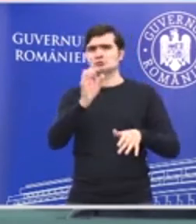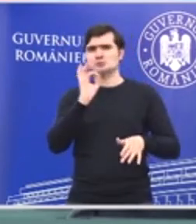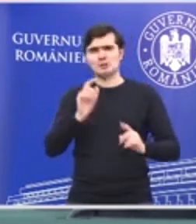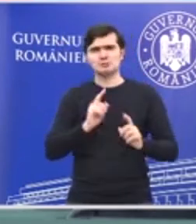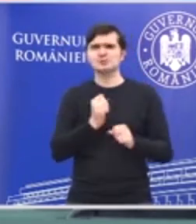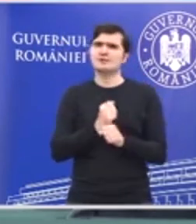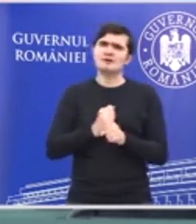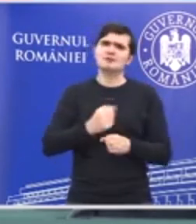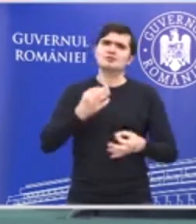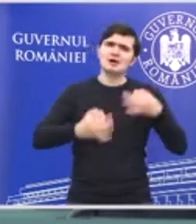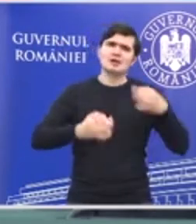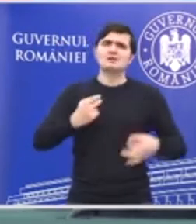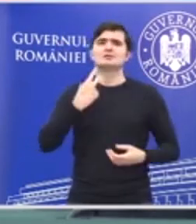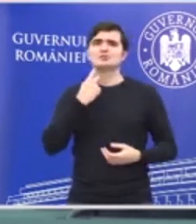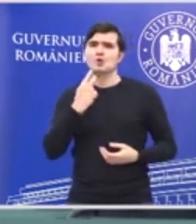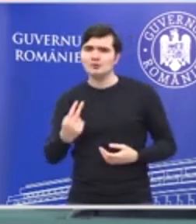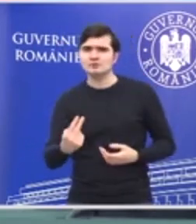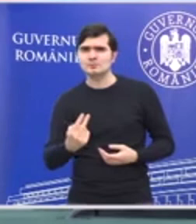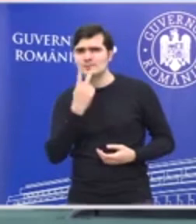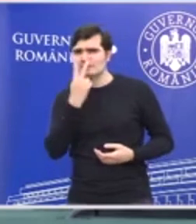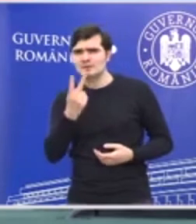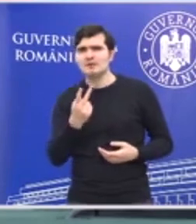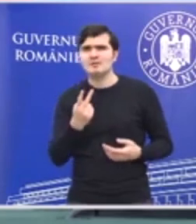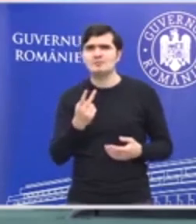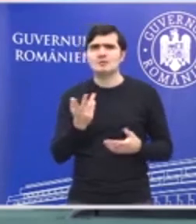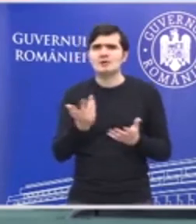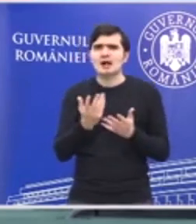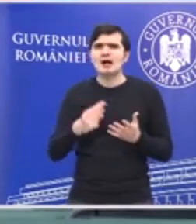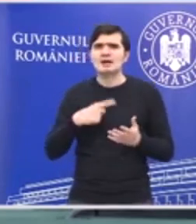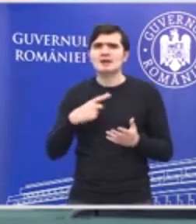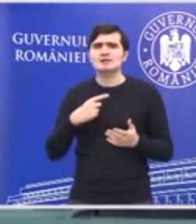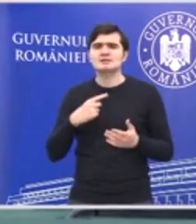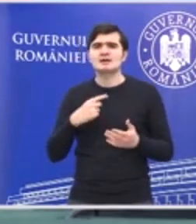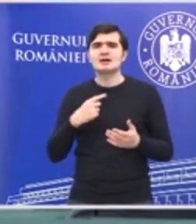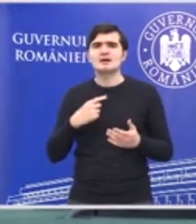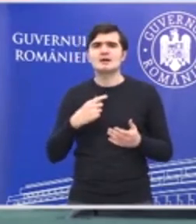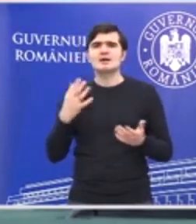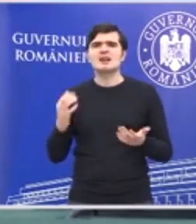circa 2 săptămâni să vedem care este efectul